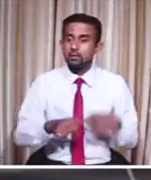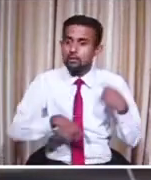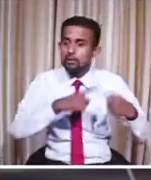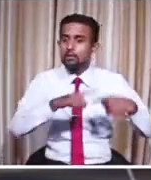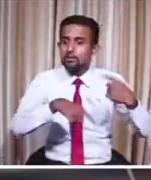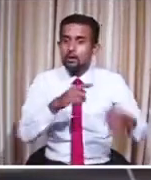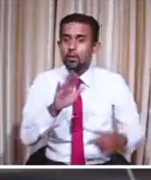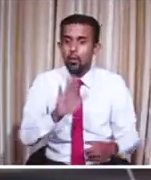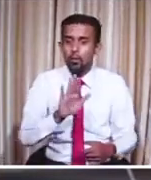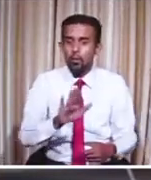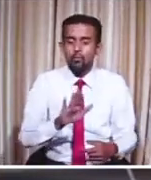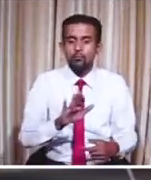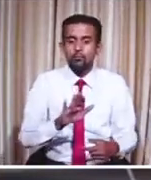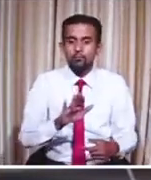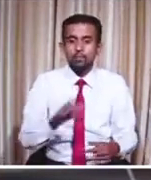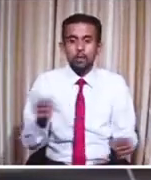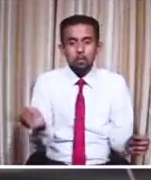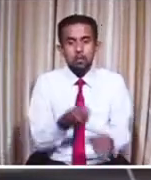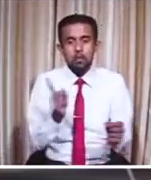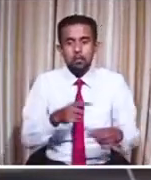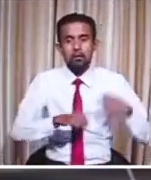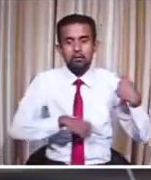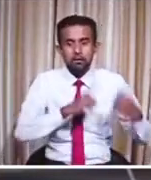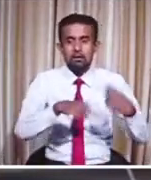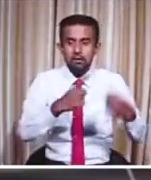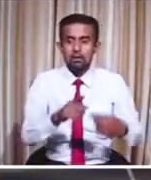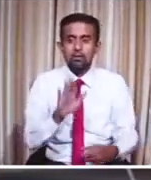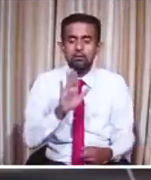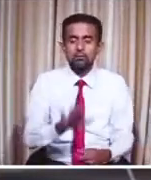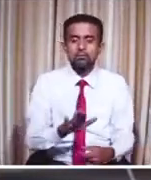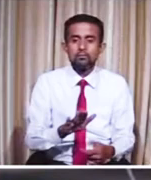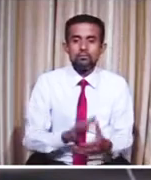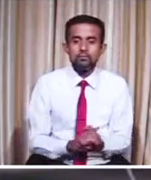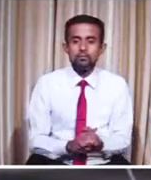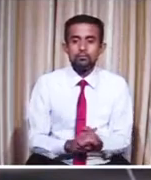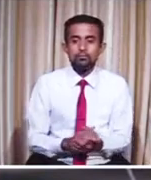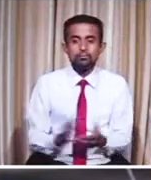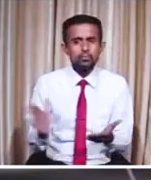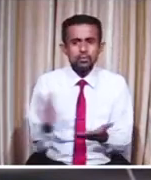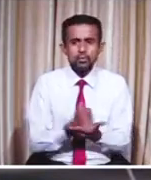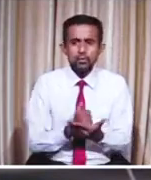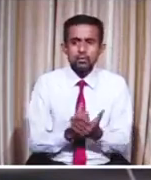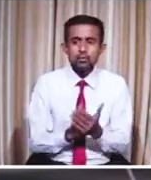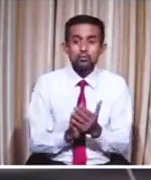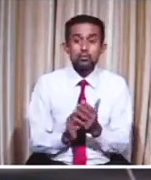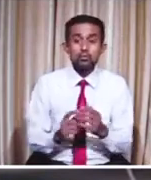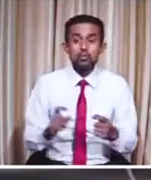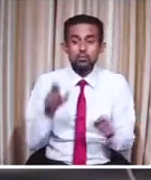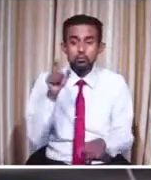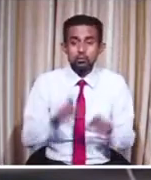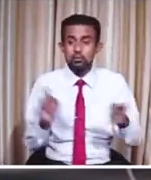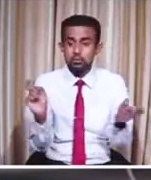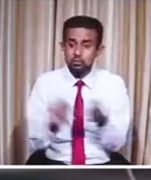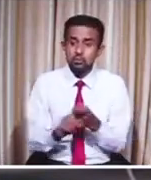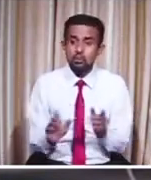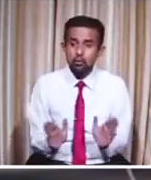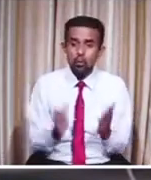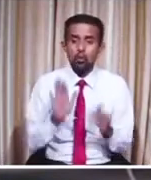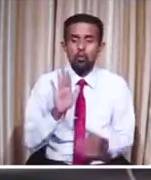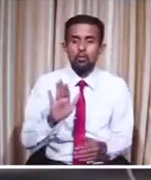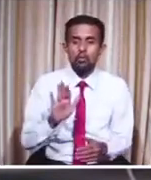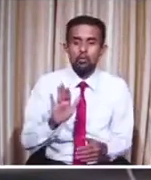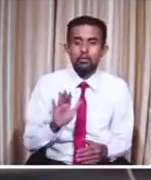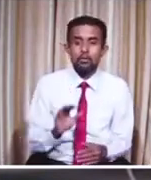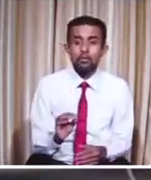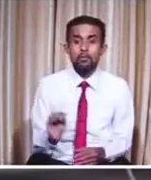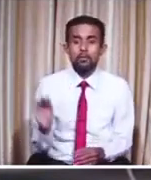dikata andona, maraga ni lah dikata andona. Angka sempurna mana apa dah apa kita biar doa. Ini